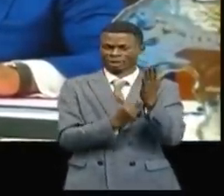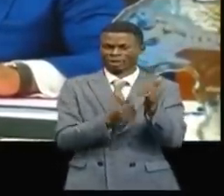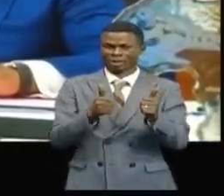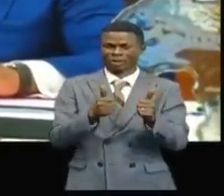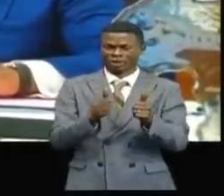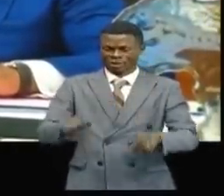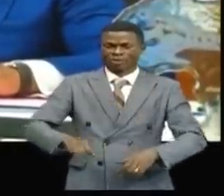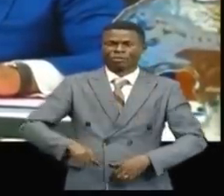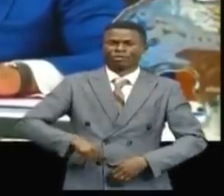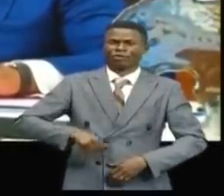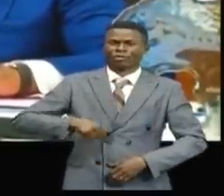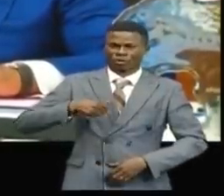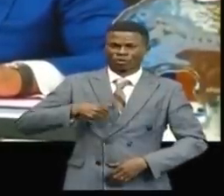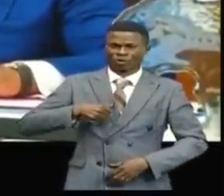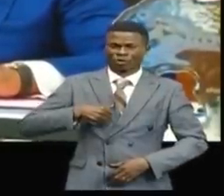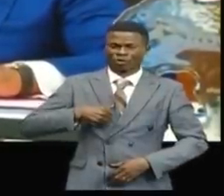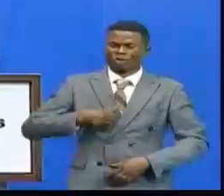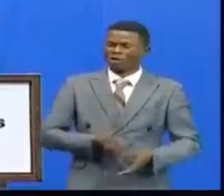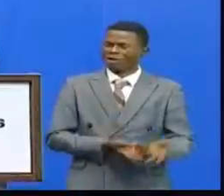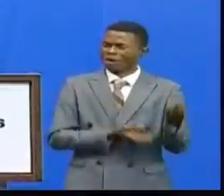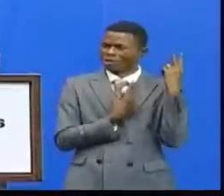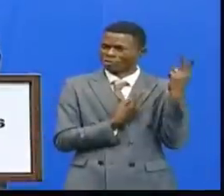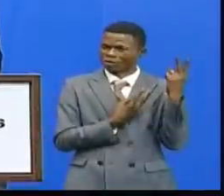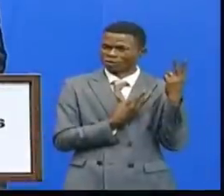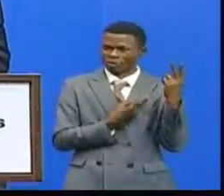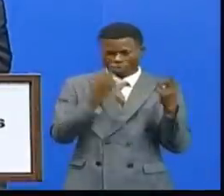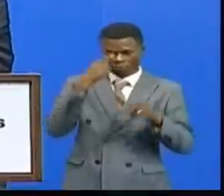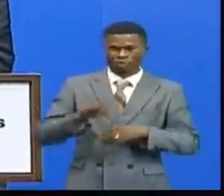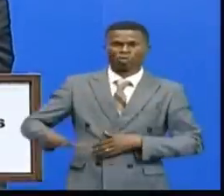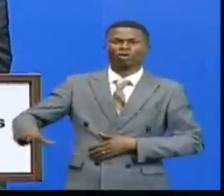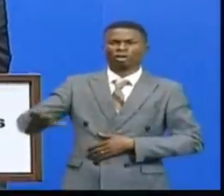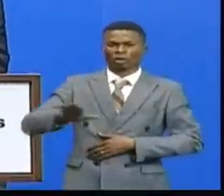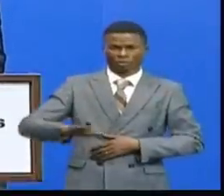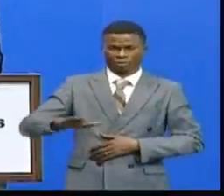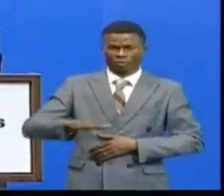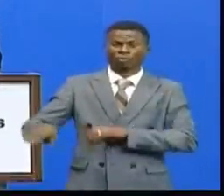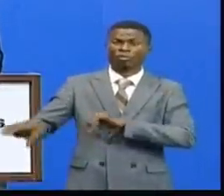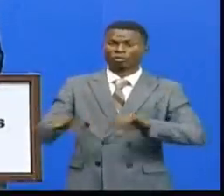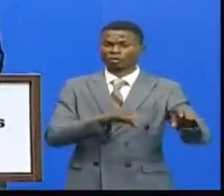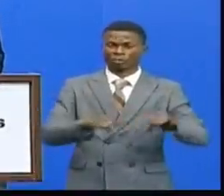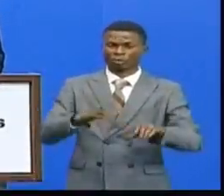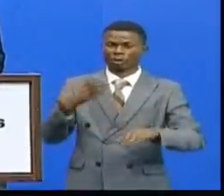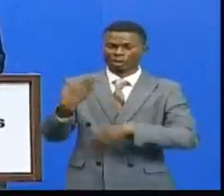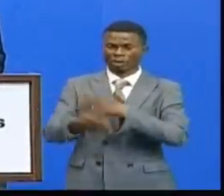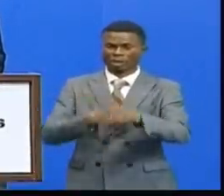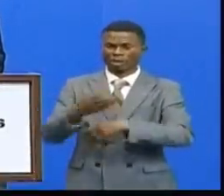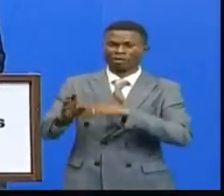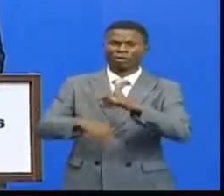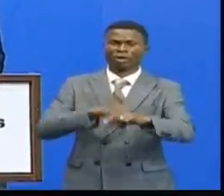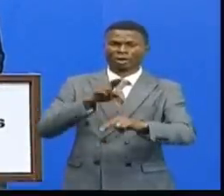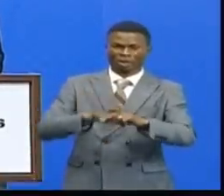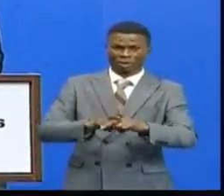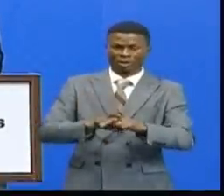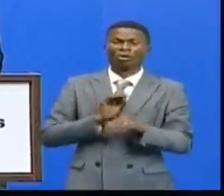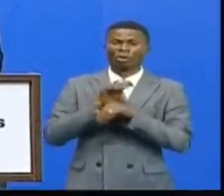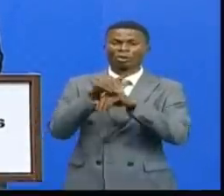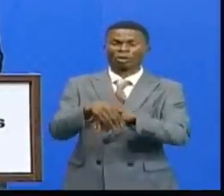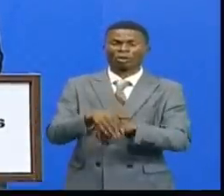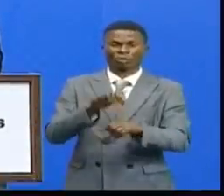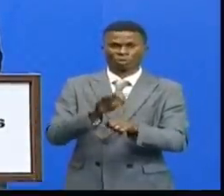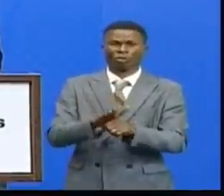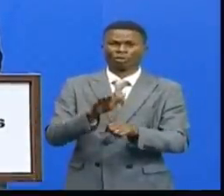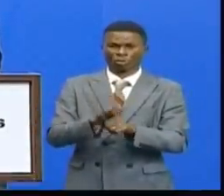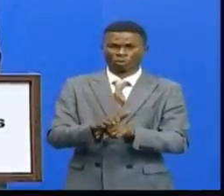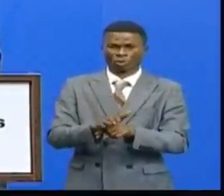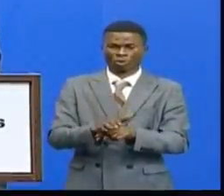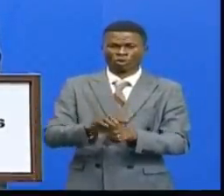une fierté et une considération pour la nation. Les activités du service national participent tant soit peu